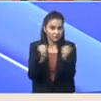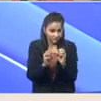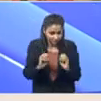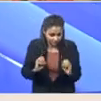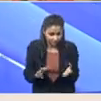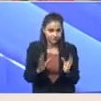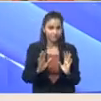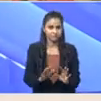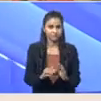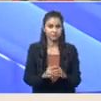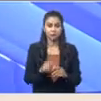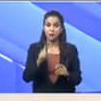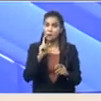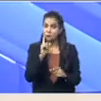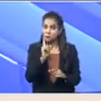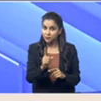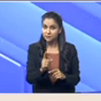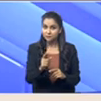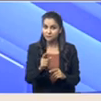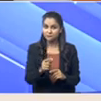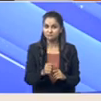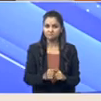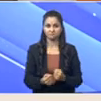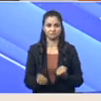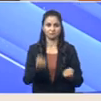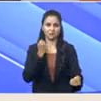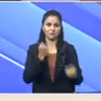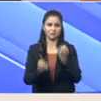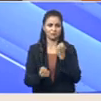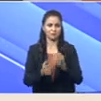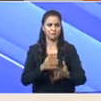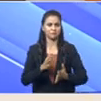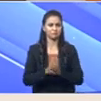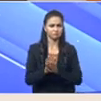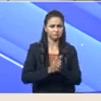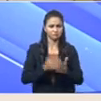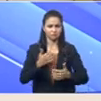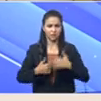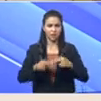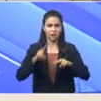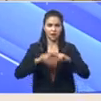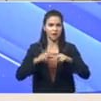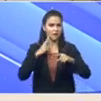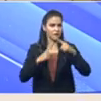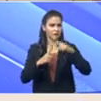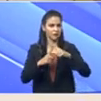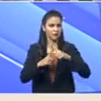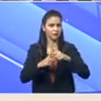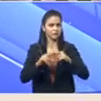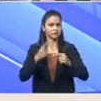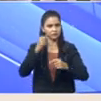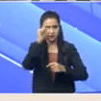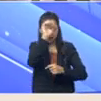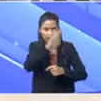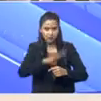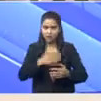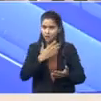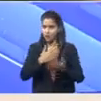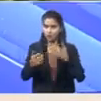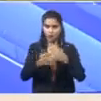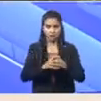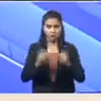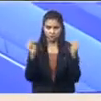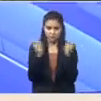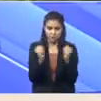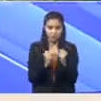हो गया है, लेकिन फिटनेस का पैशन, फिट इंडिया की स्पिरिट, इसे किसी भी मौसम